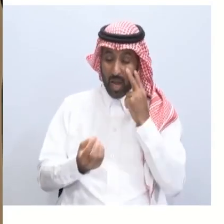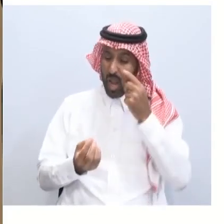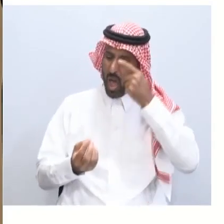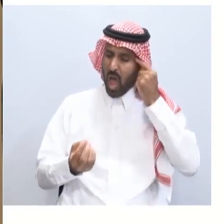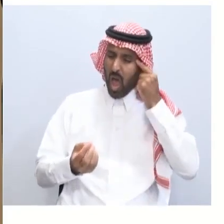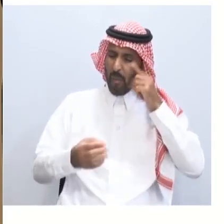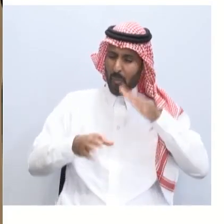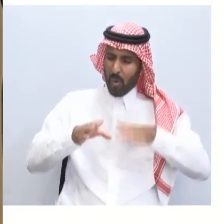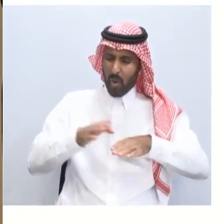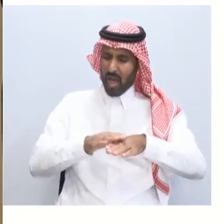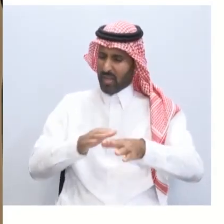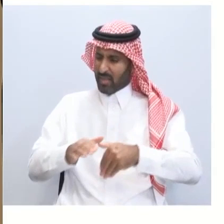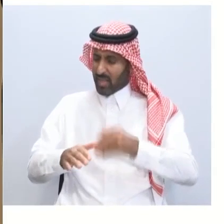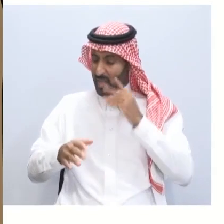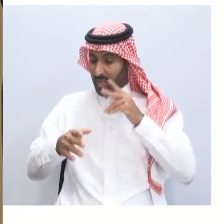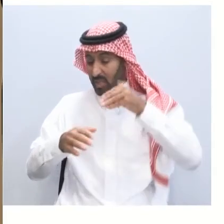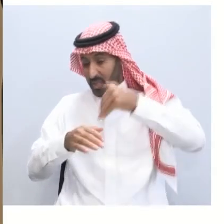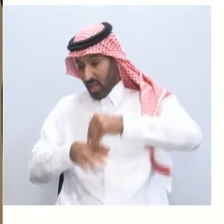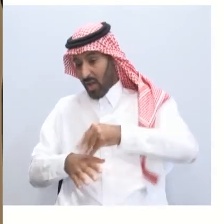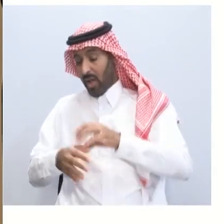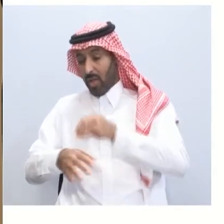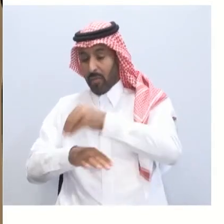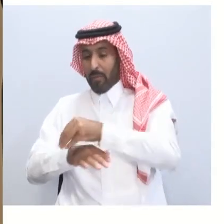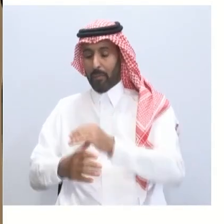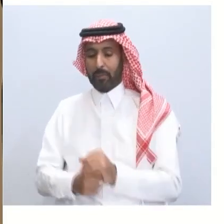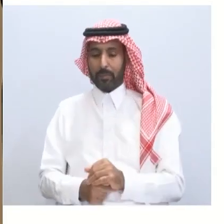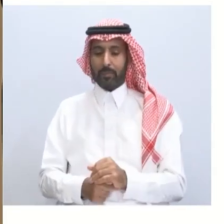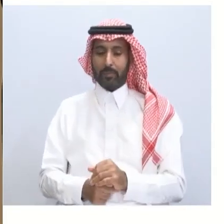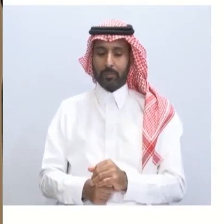والاعرج استطاع عبور النهر معا